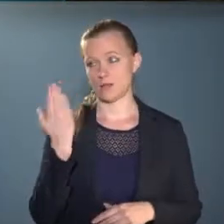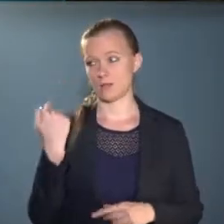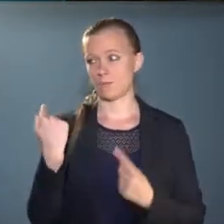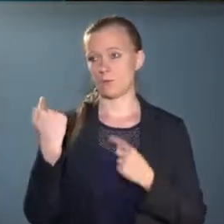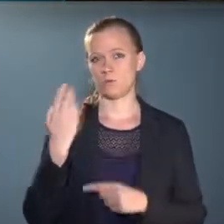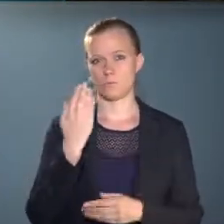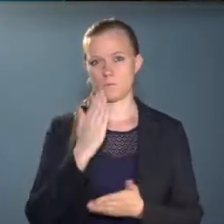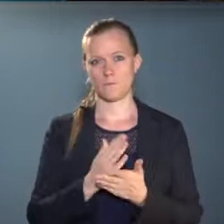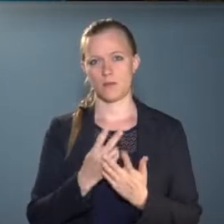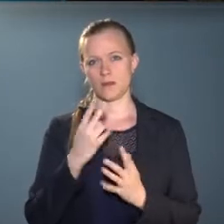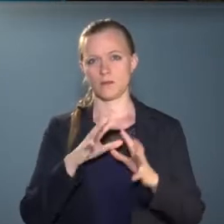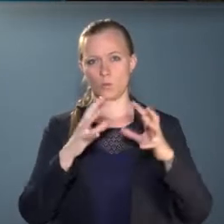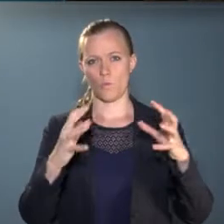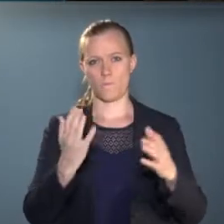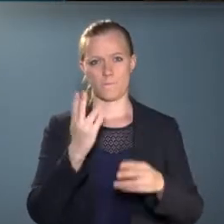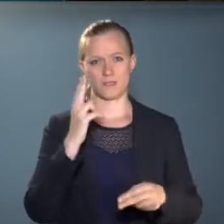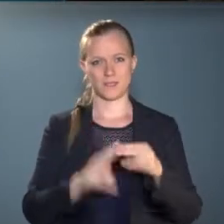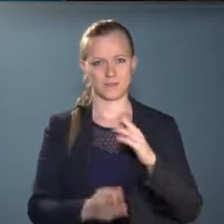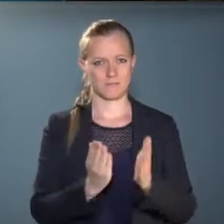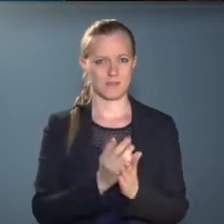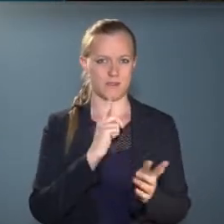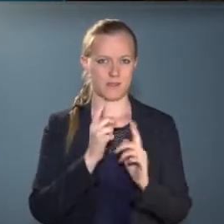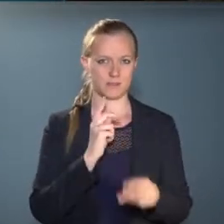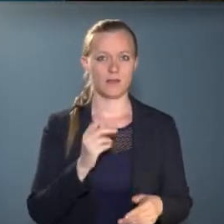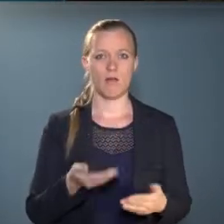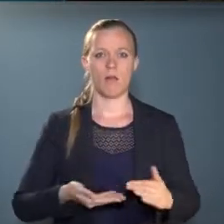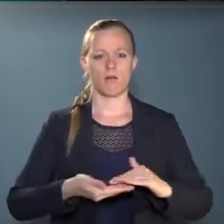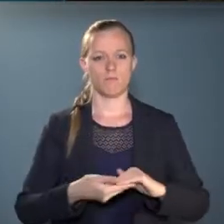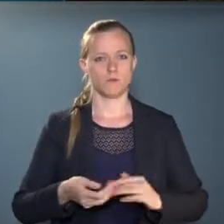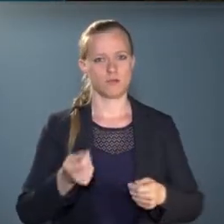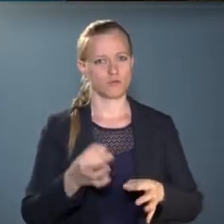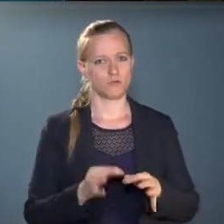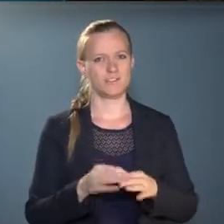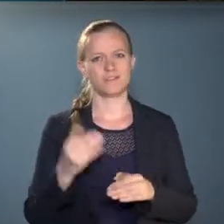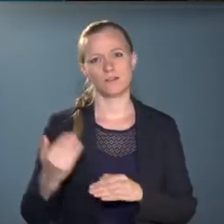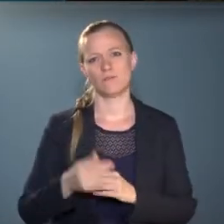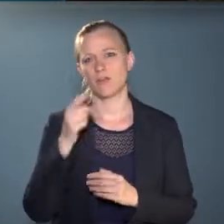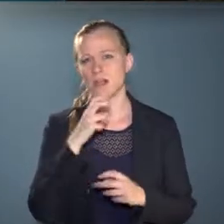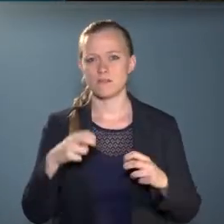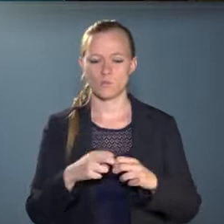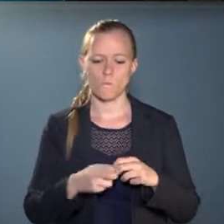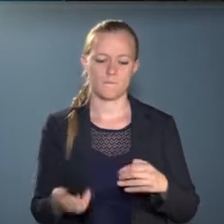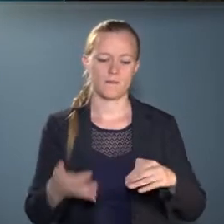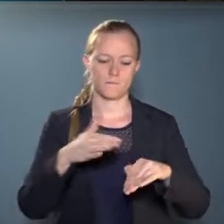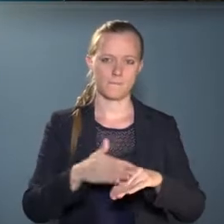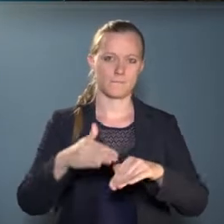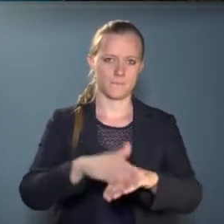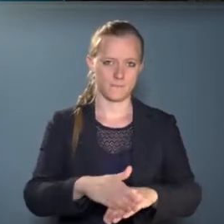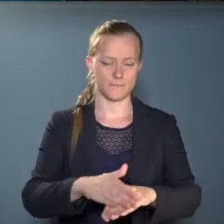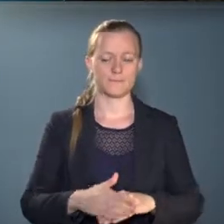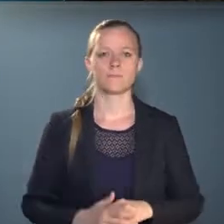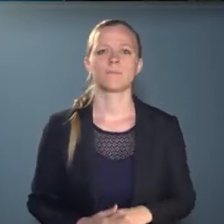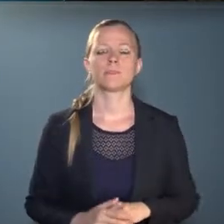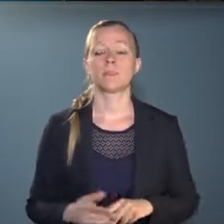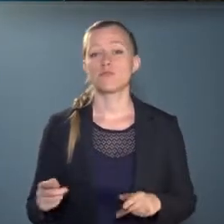már az gömbjáték ez elkészült, ennek az alapozása történik, és a hétvégén megtörténik a gumifelület elhelyezése, és